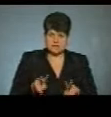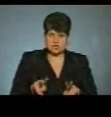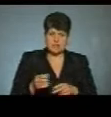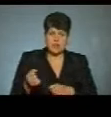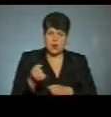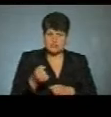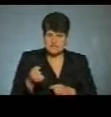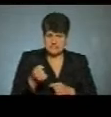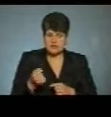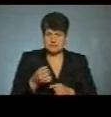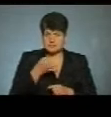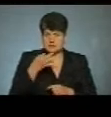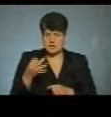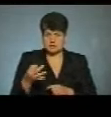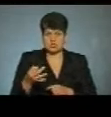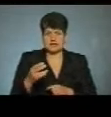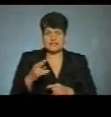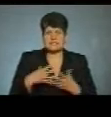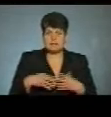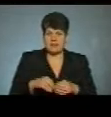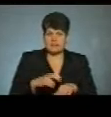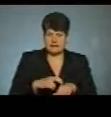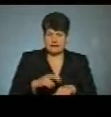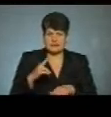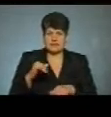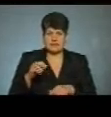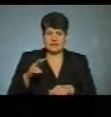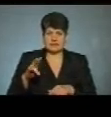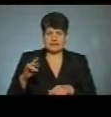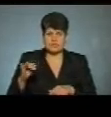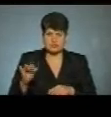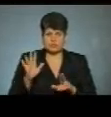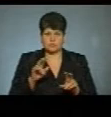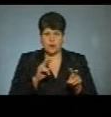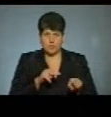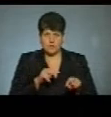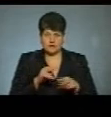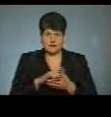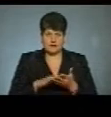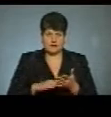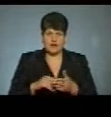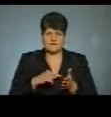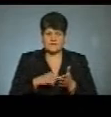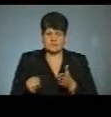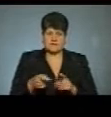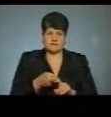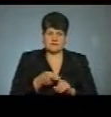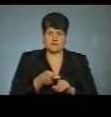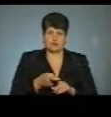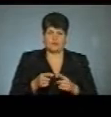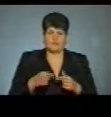носіями, повідомлена дільнича служба, сімейний лікар, які будуть опікуватися надалі виписаними з інфекційного відділення